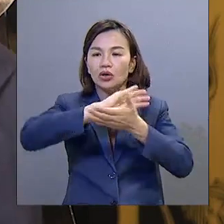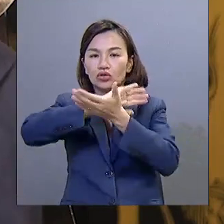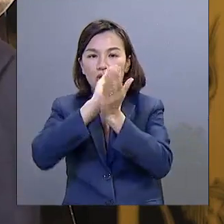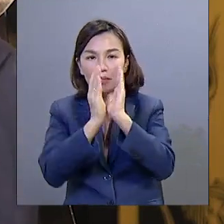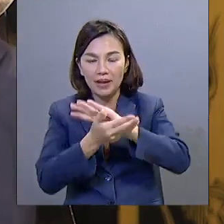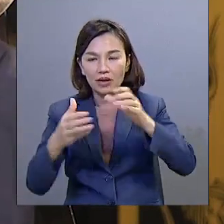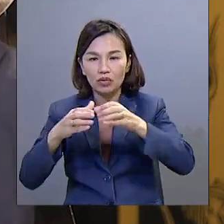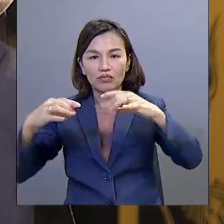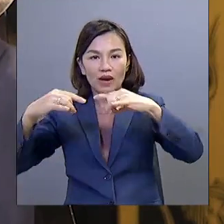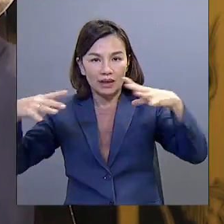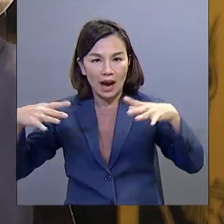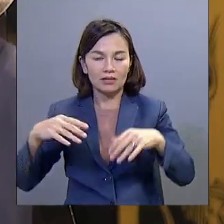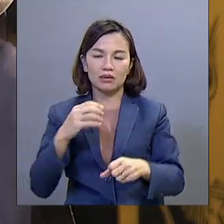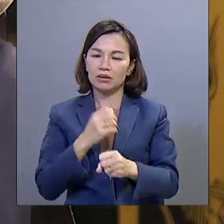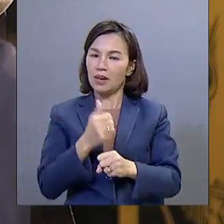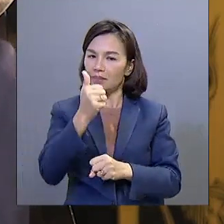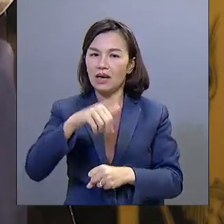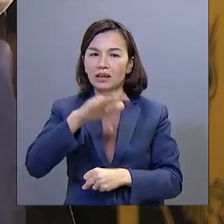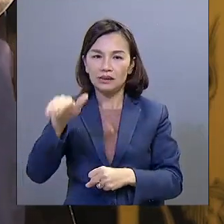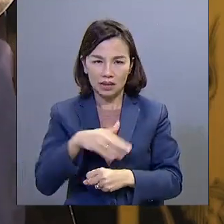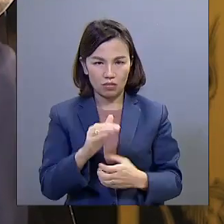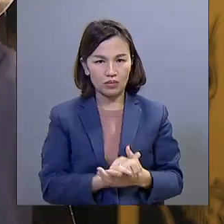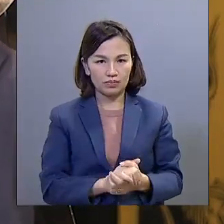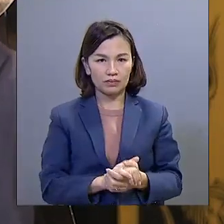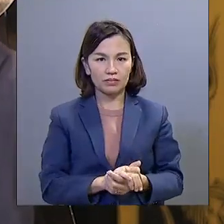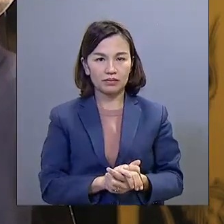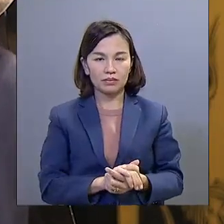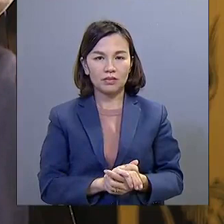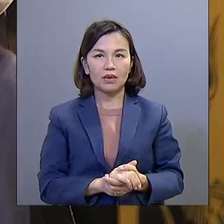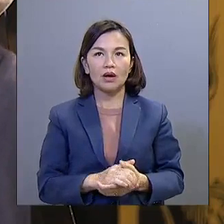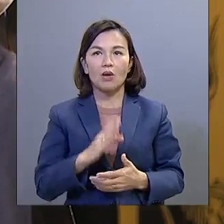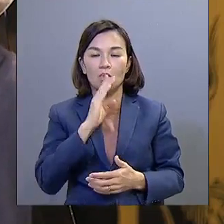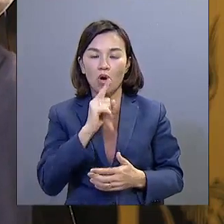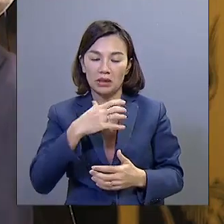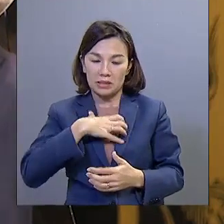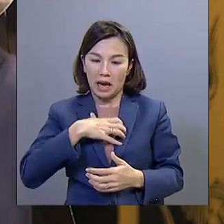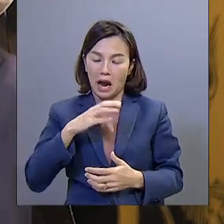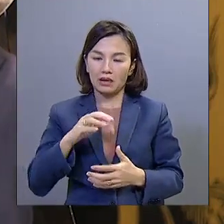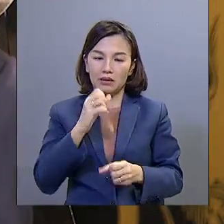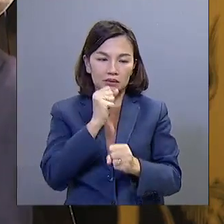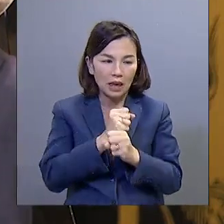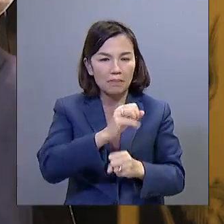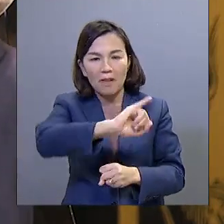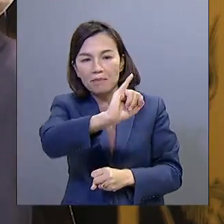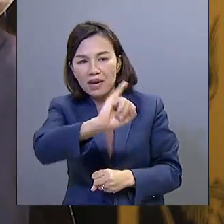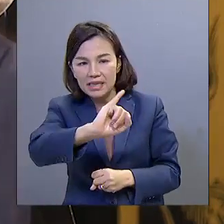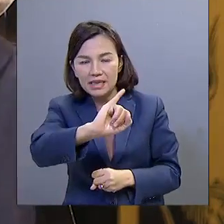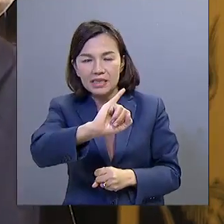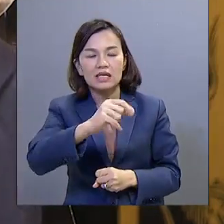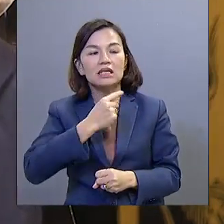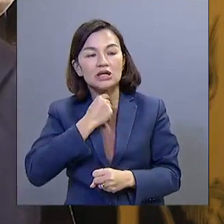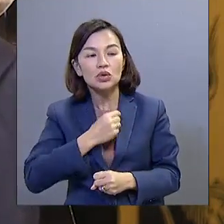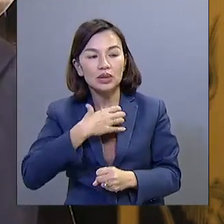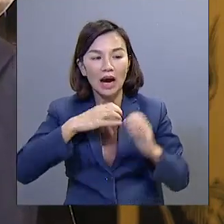ทุกอย่างนะแล้วก็ไม่ใช่ว่าต้องทำทุกอย่างเพื่อได้เป็นรัฐบาลในทางที่ไม่ถูกต้องก็ไม่ควรเป็นเพราะฉะนั้นประชา